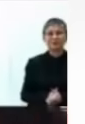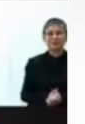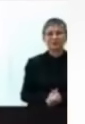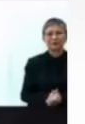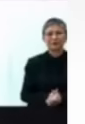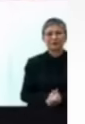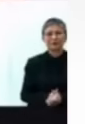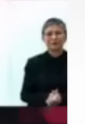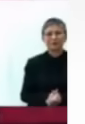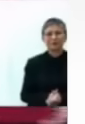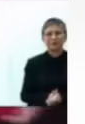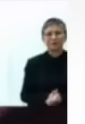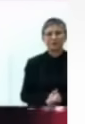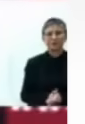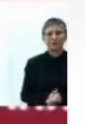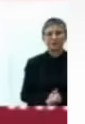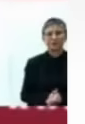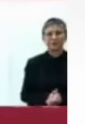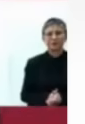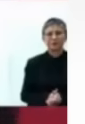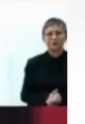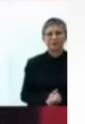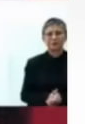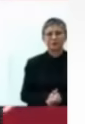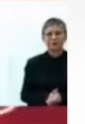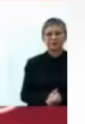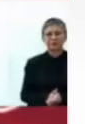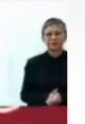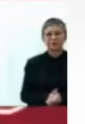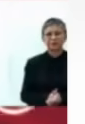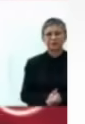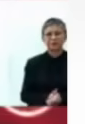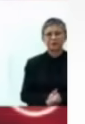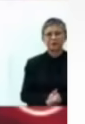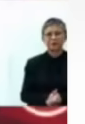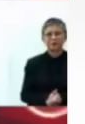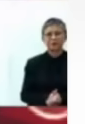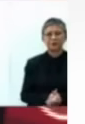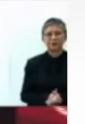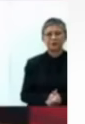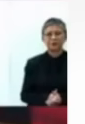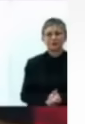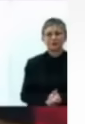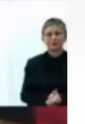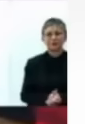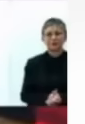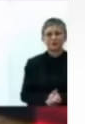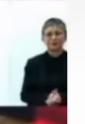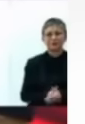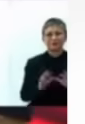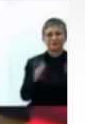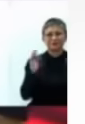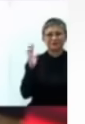itu harusnya datang dari presiden gitu ya, presiden terpilih. Tapi apapun itu ya kita anggap sebagai satu